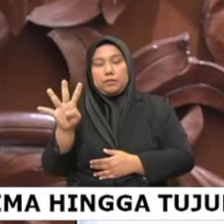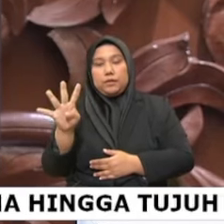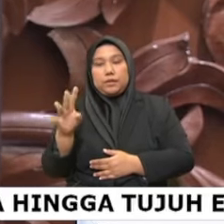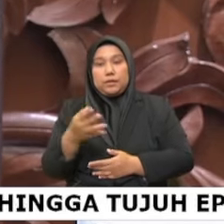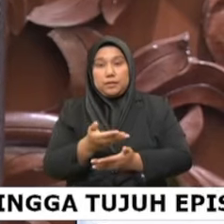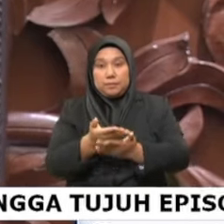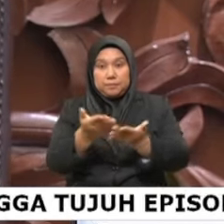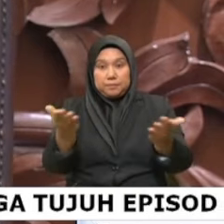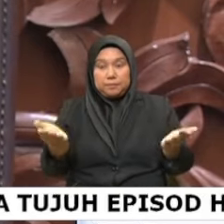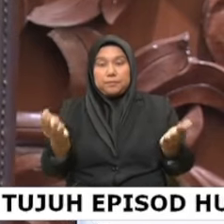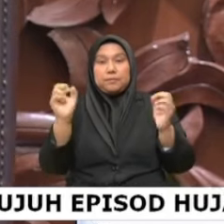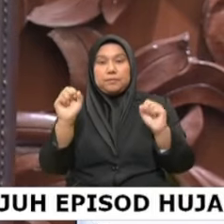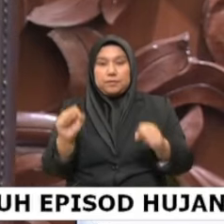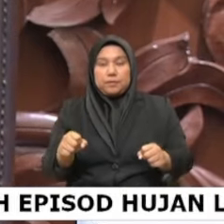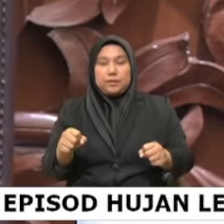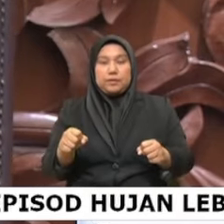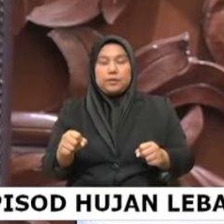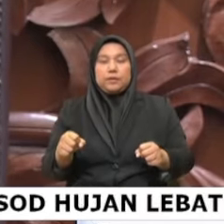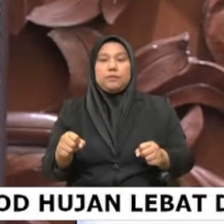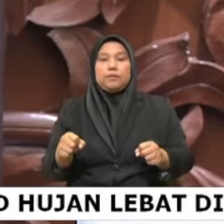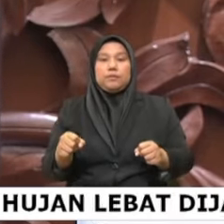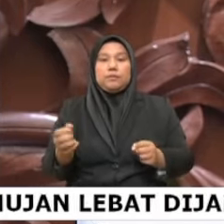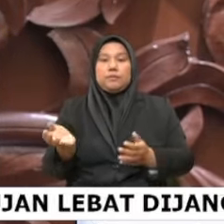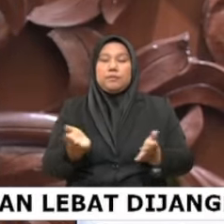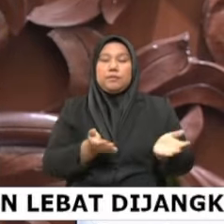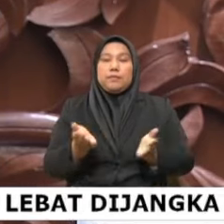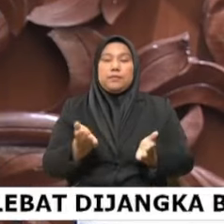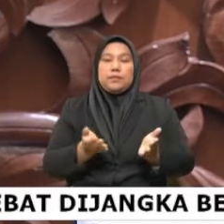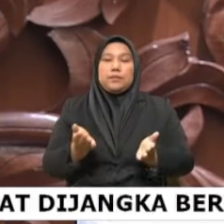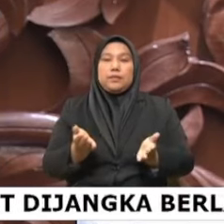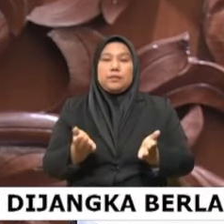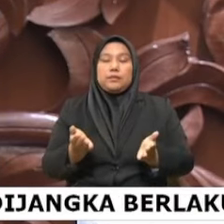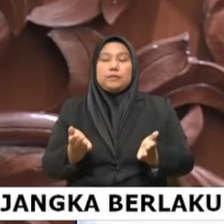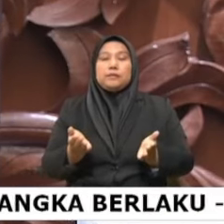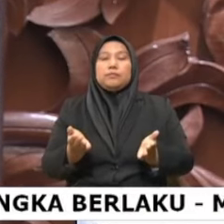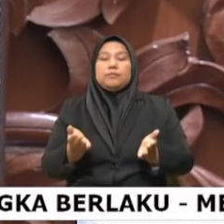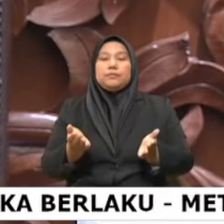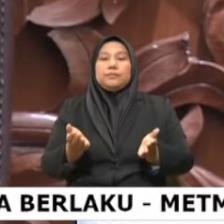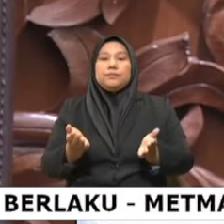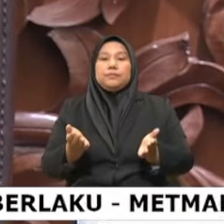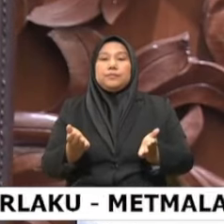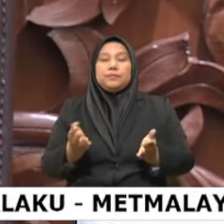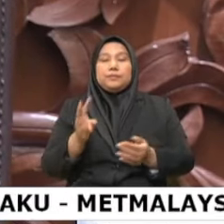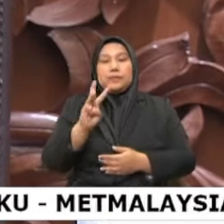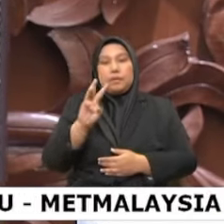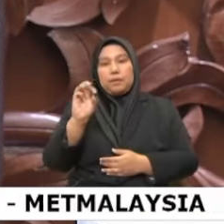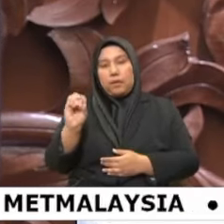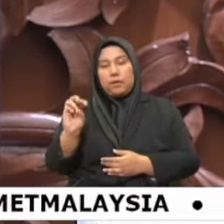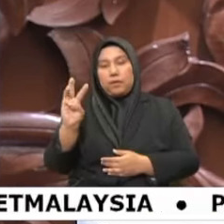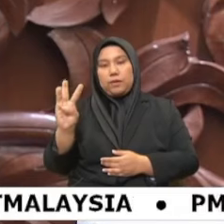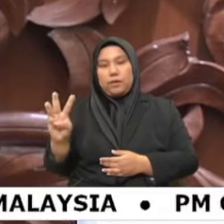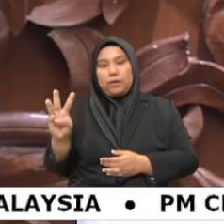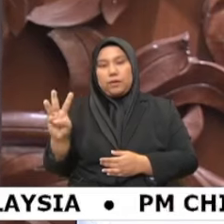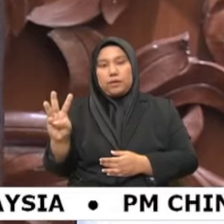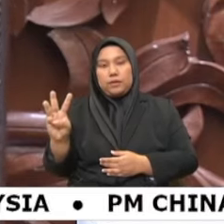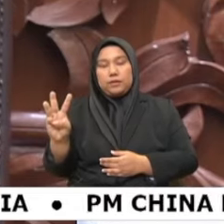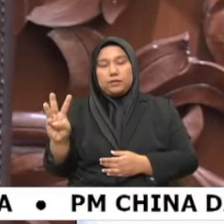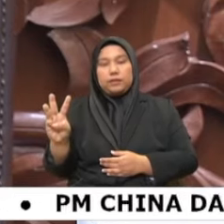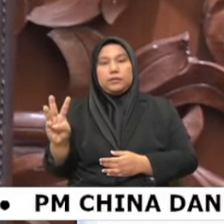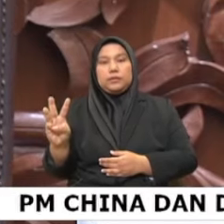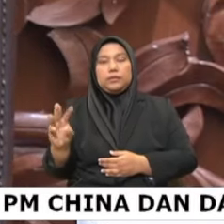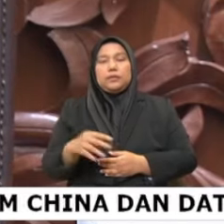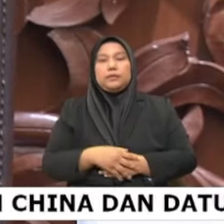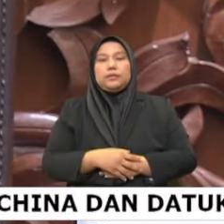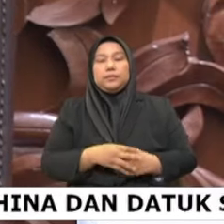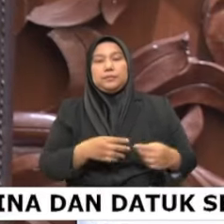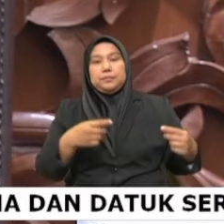boleh memperluaskan inisiatif perkhidmatan Wellness on Wheel ataupun WOW, War on Sugar